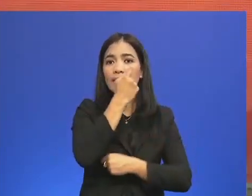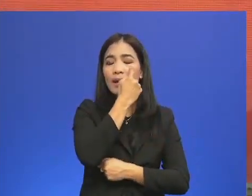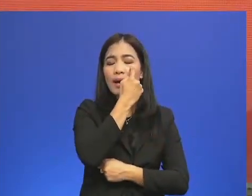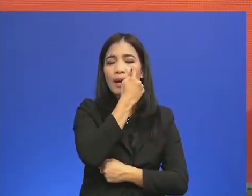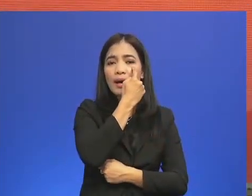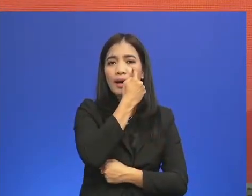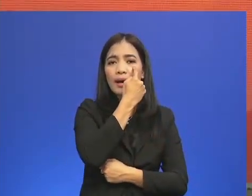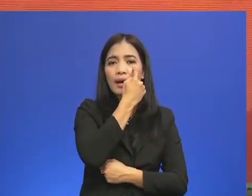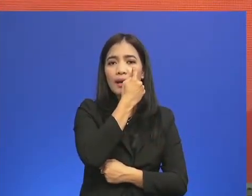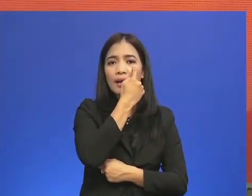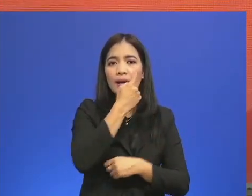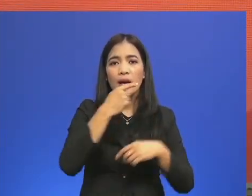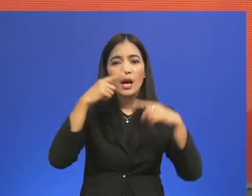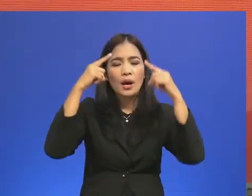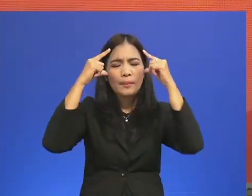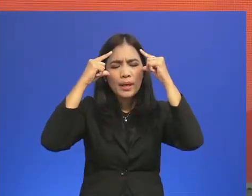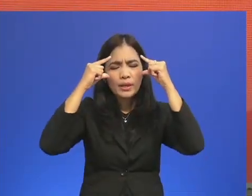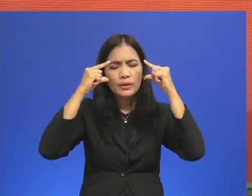mata